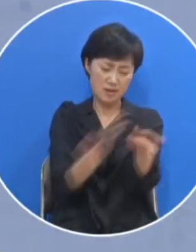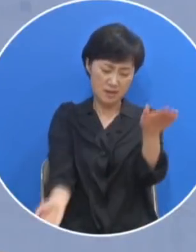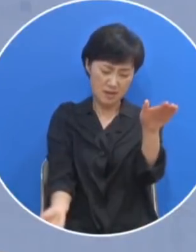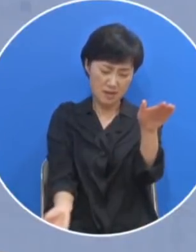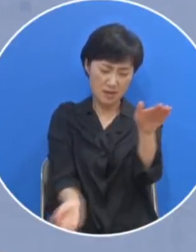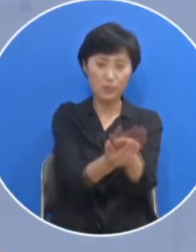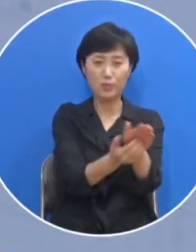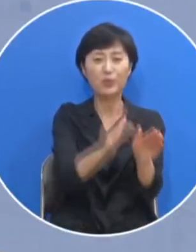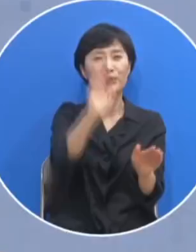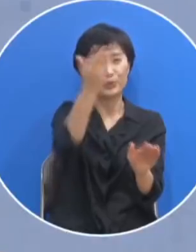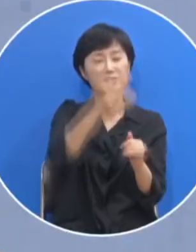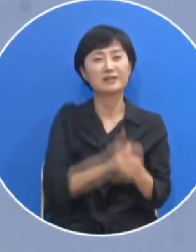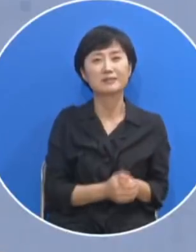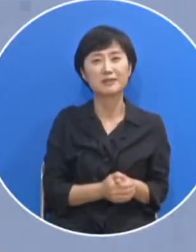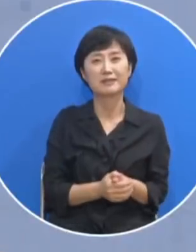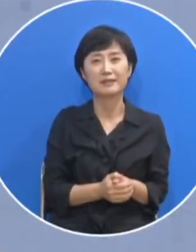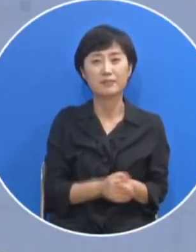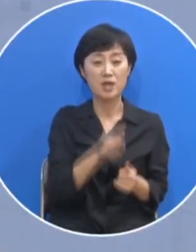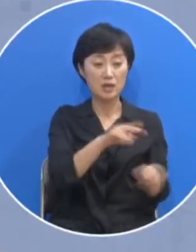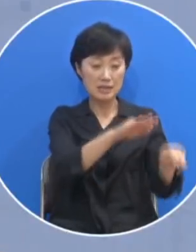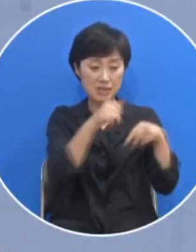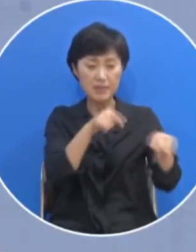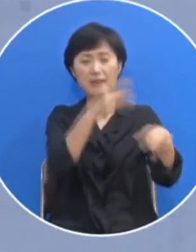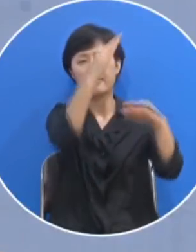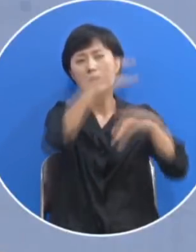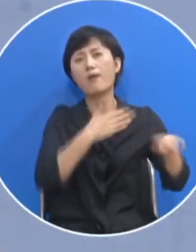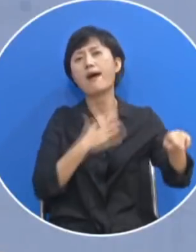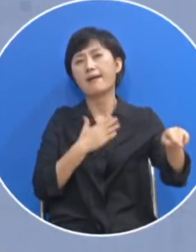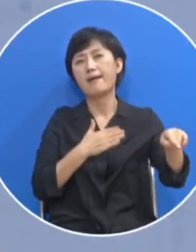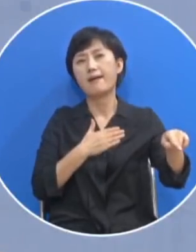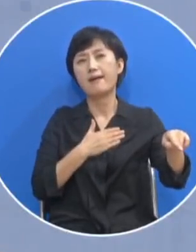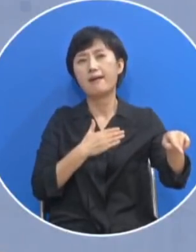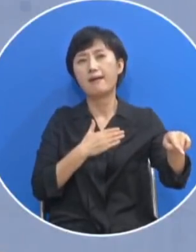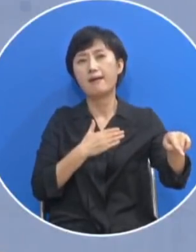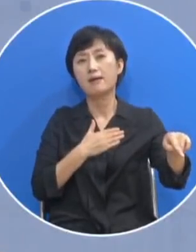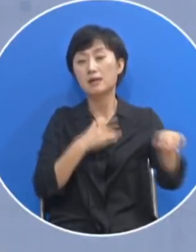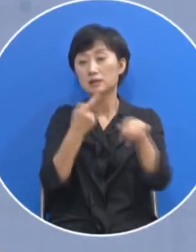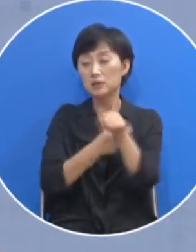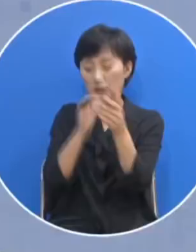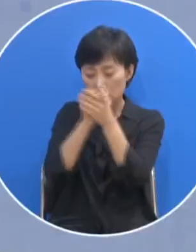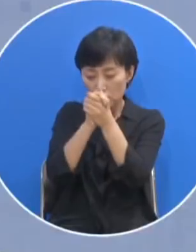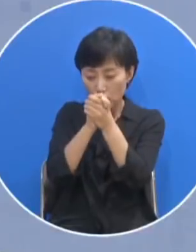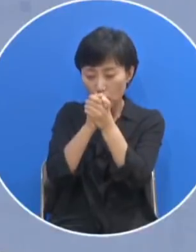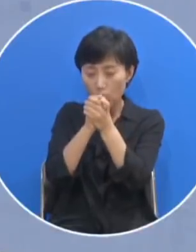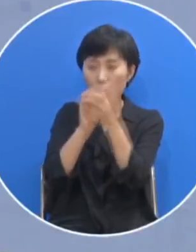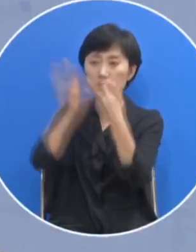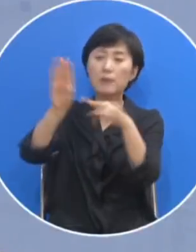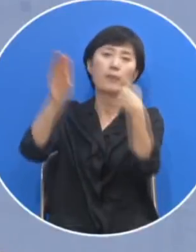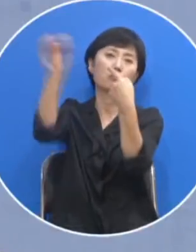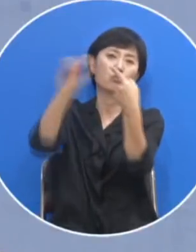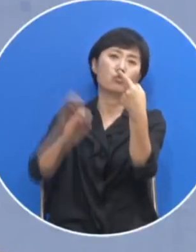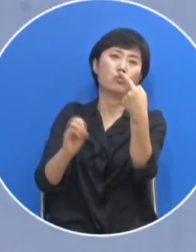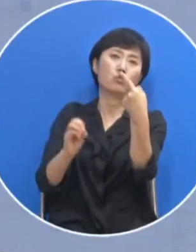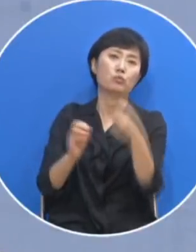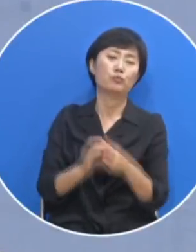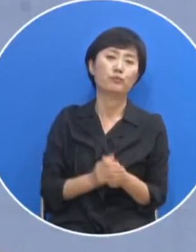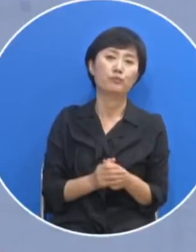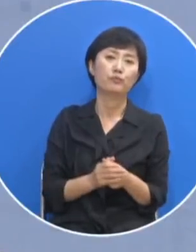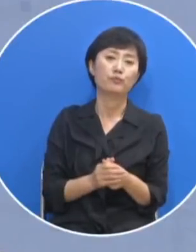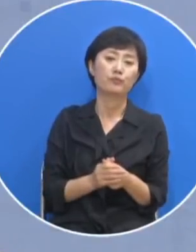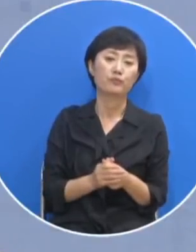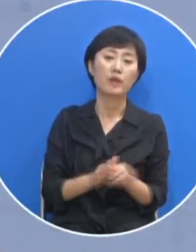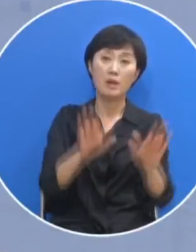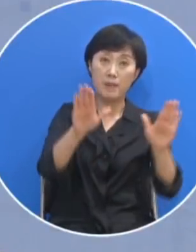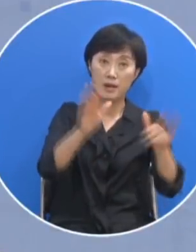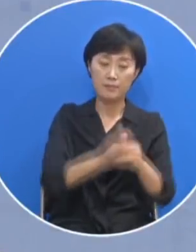g 에 말한 말이 땅에 떨어지고 서호 회사나 씽 거고 했다고 털어 구요 여러분 내 속에 있는 이 영혼이